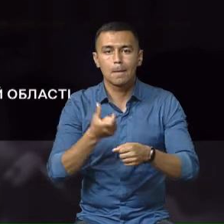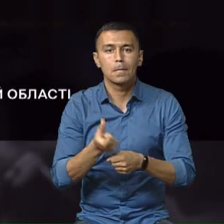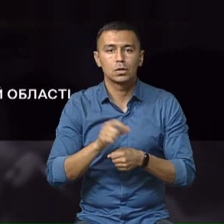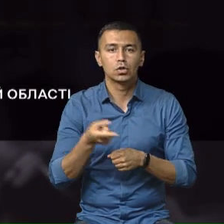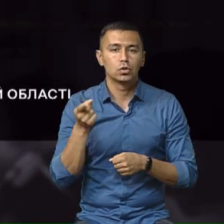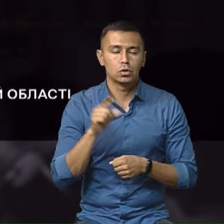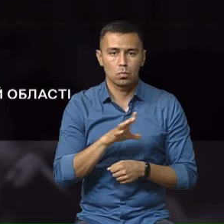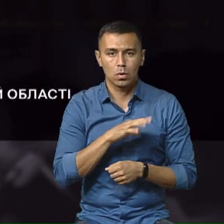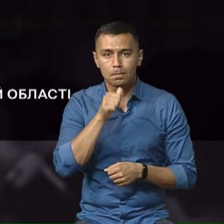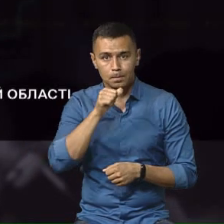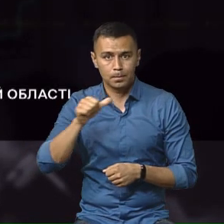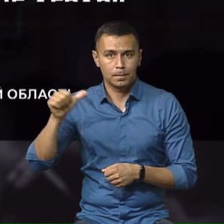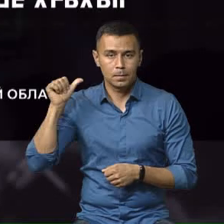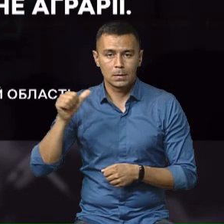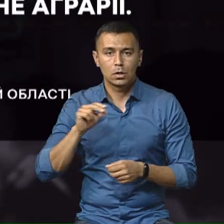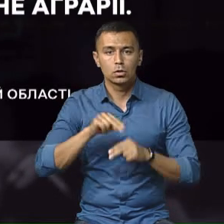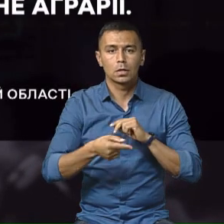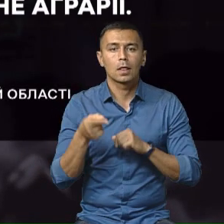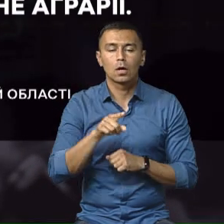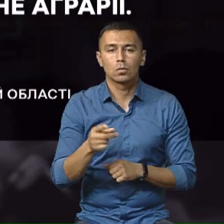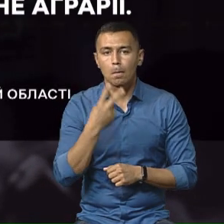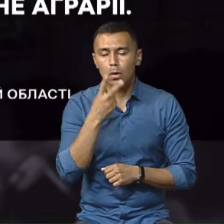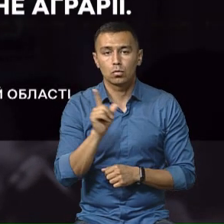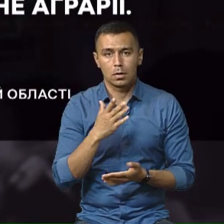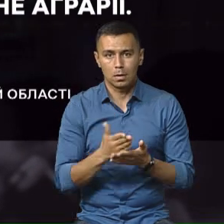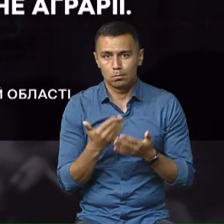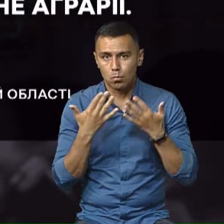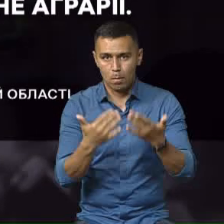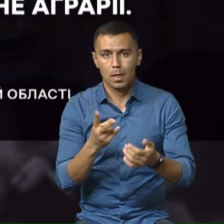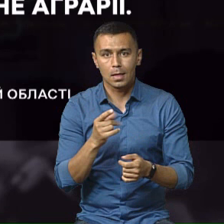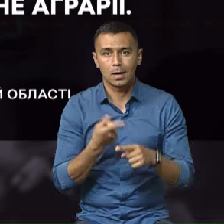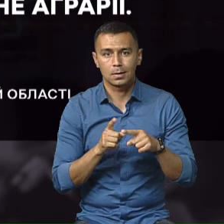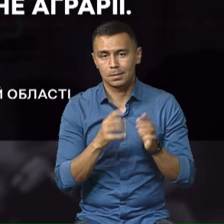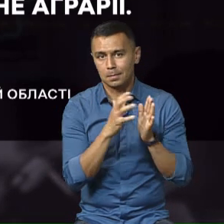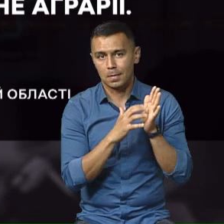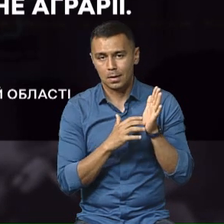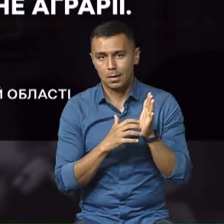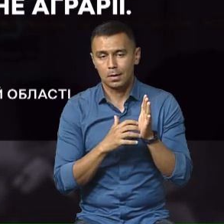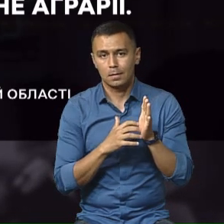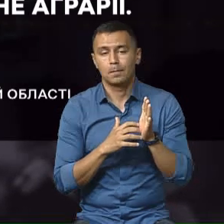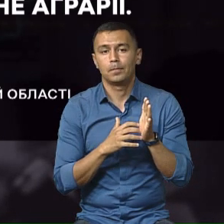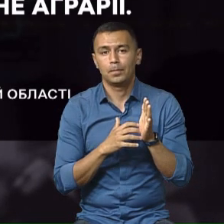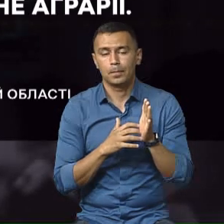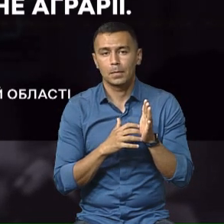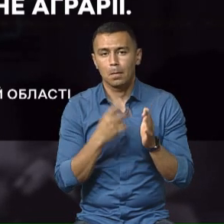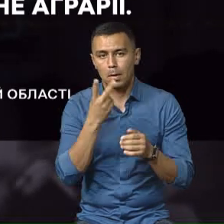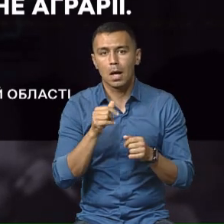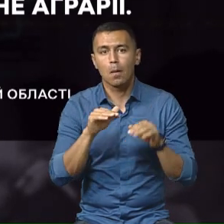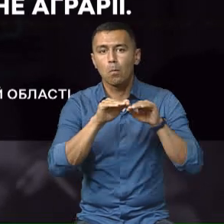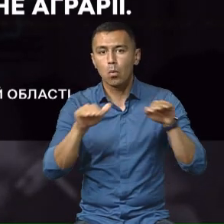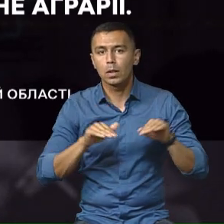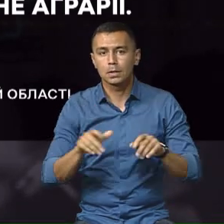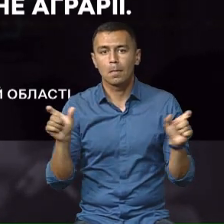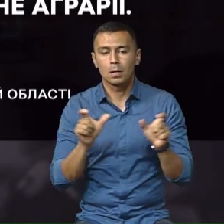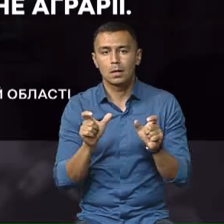ніж минулі роки, через те, що бачили, що є попит на неї, і не так попит, як ціна. І коли бачимо на полицях магазинів